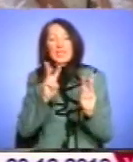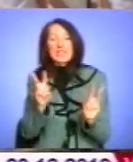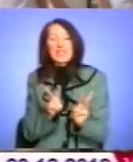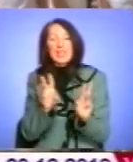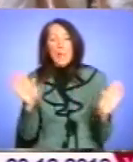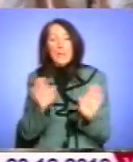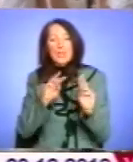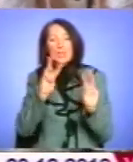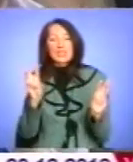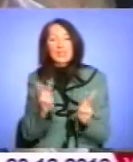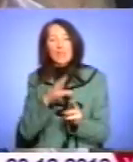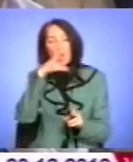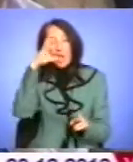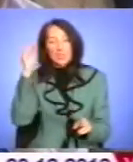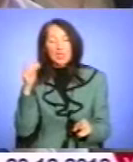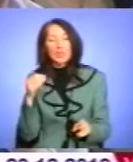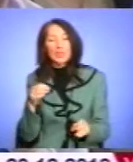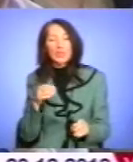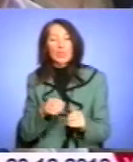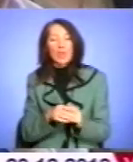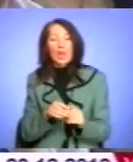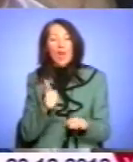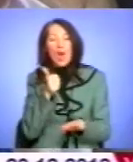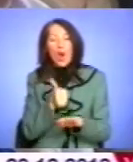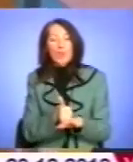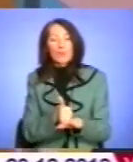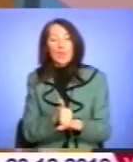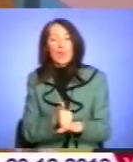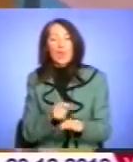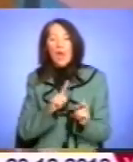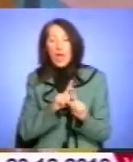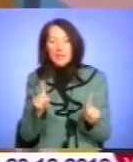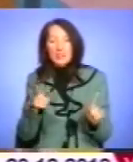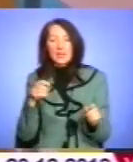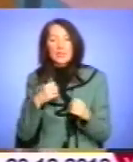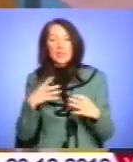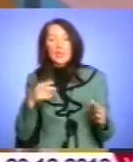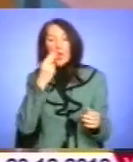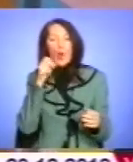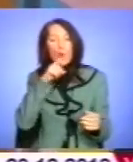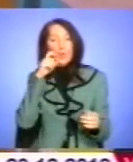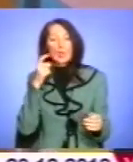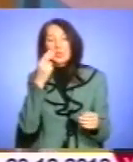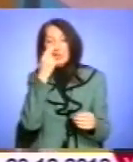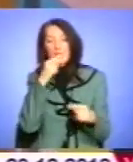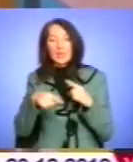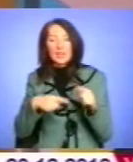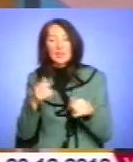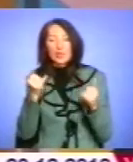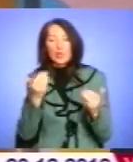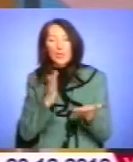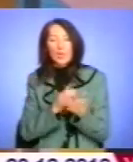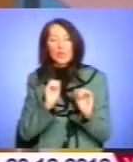складає сценарій дійства. Головний акцент свята – українські традиції. Сьогодні ми мали можливість бачити андріївські вечорниці, свято